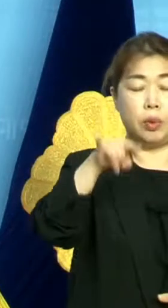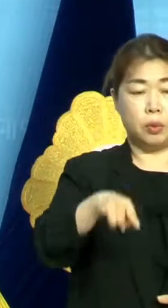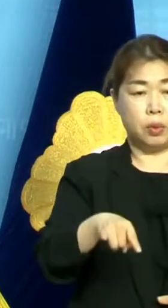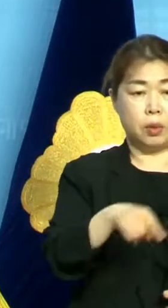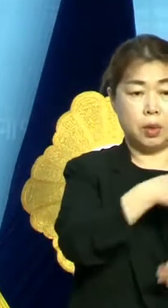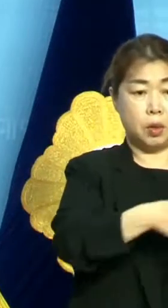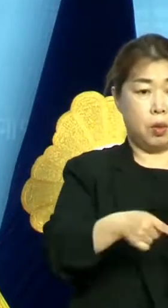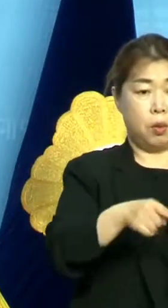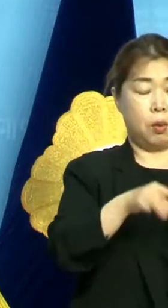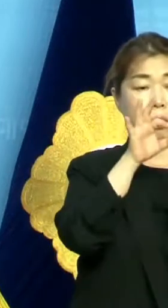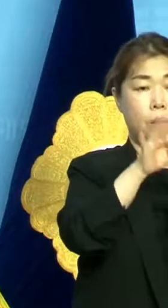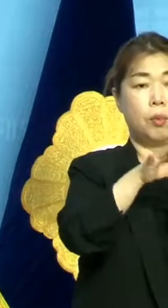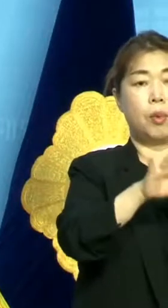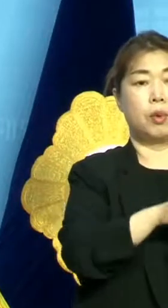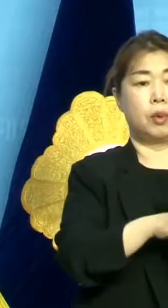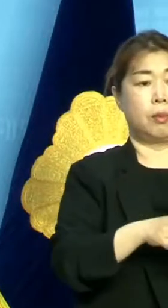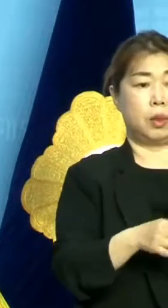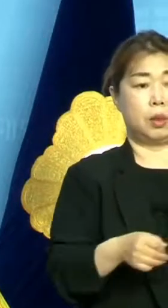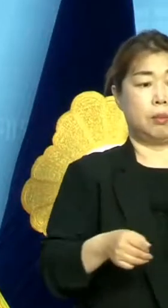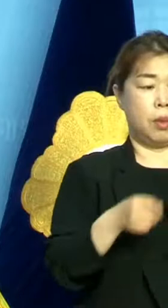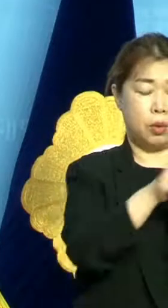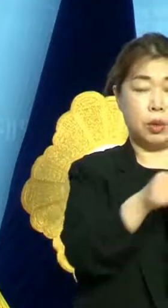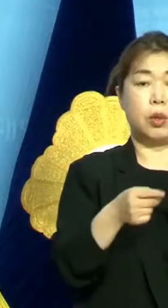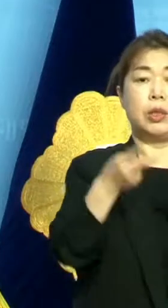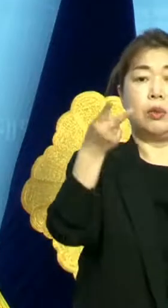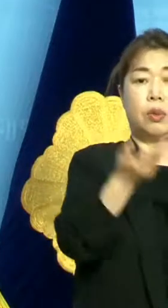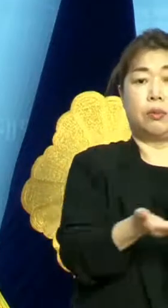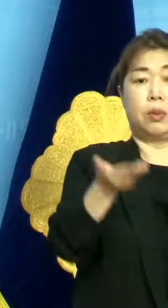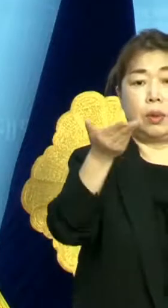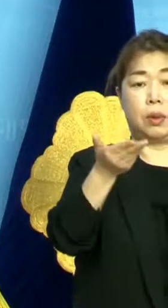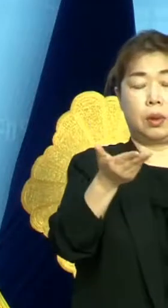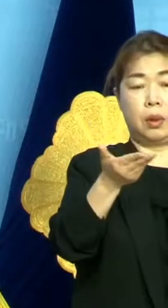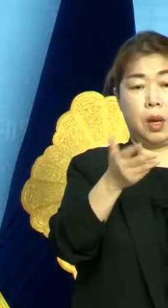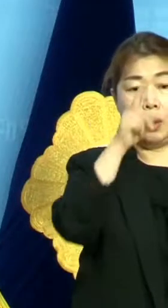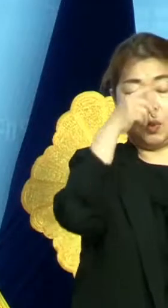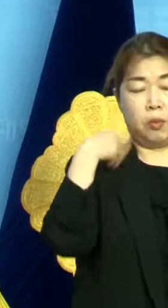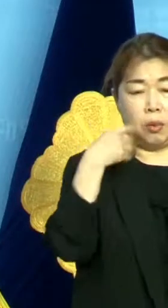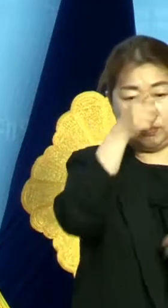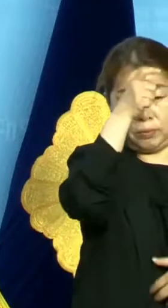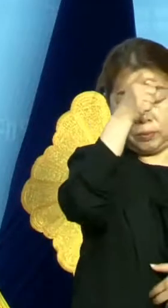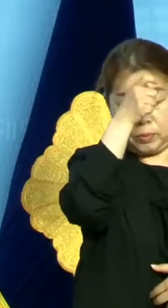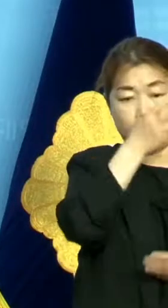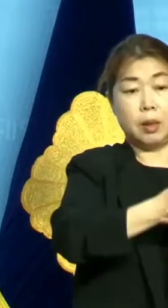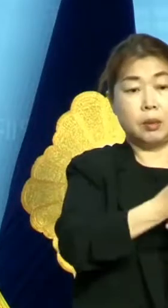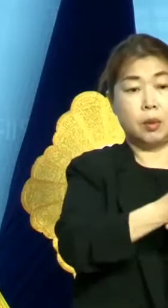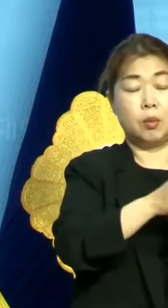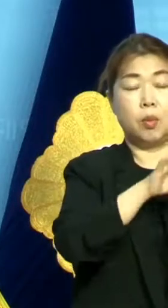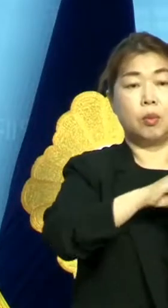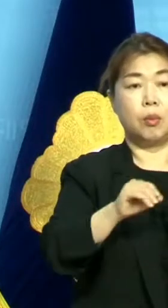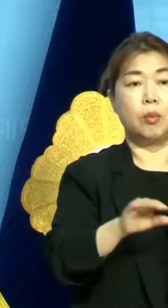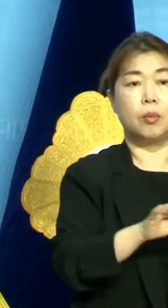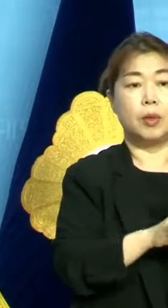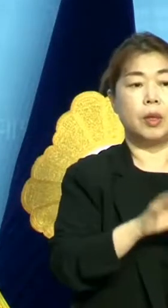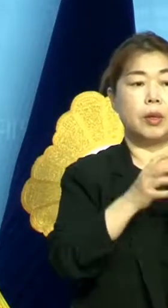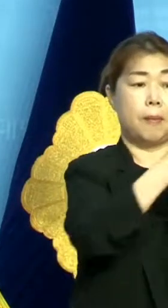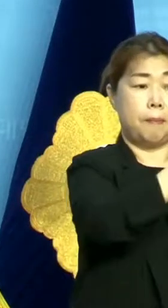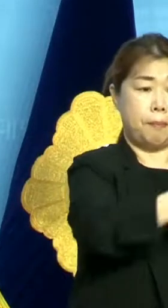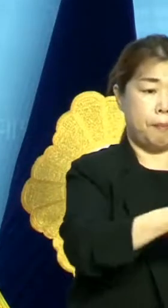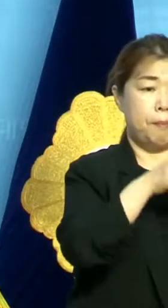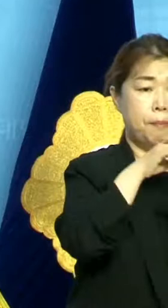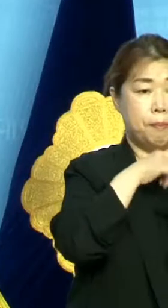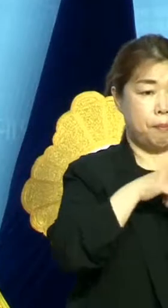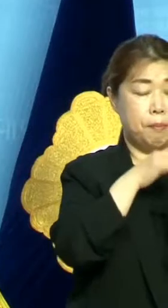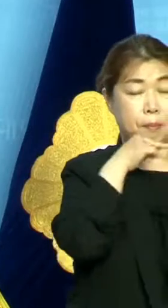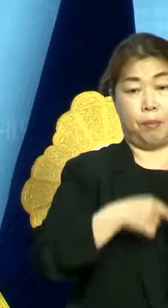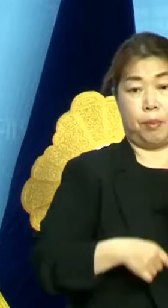올라갔습니다 정부와 재정 당국의 보수적인 대처는 나라의 빚 대신 국가의 국가의 빚 대신 국민의